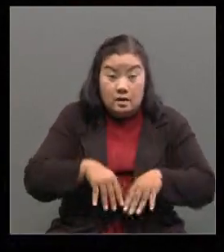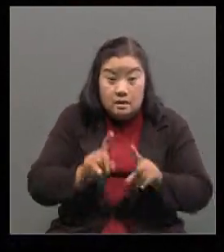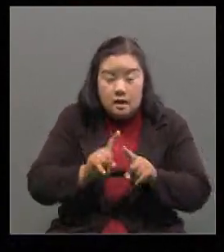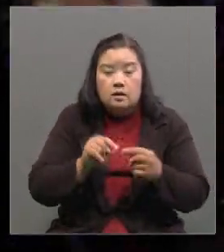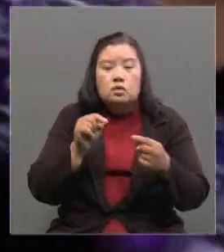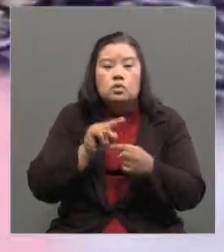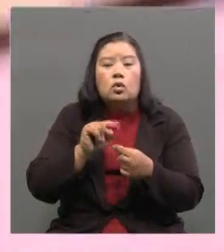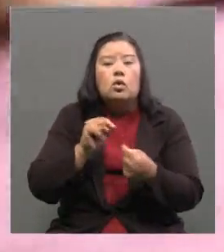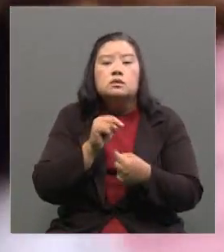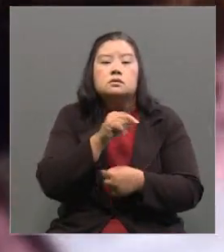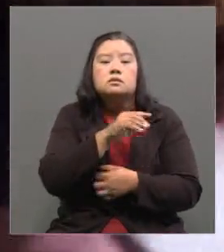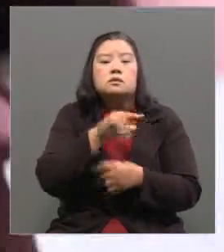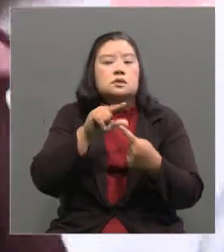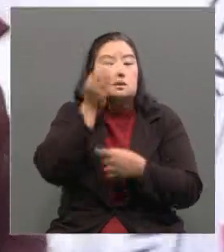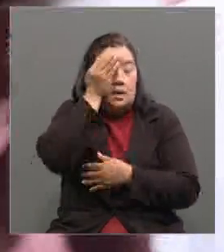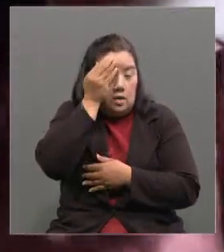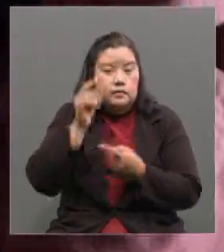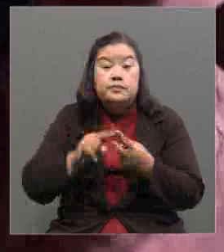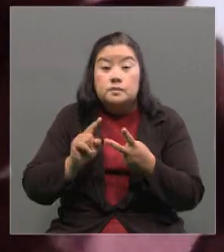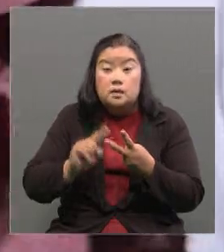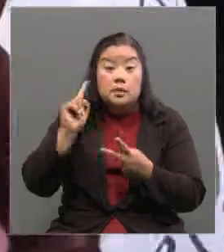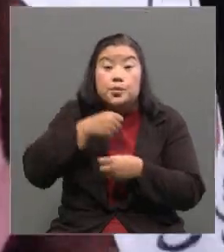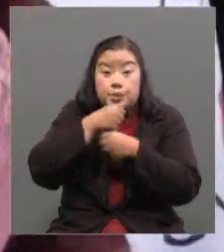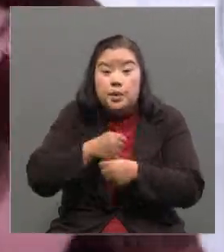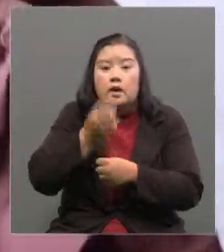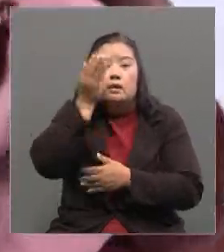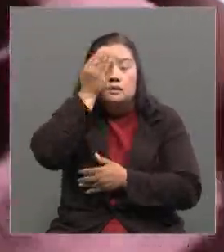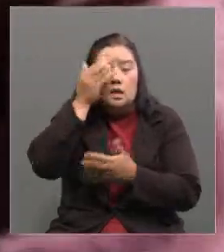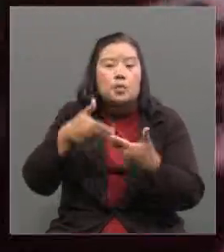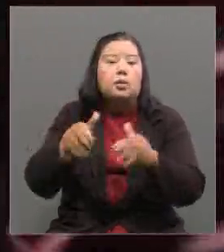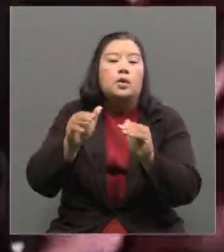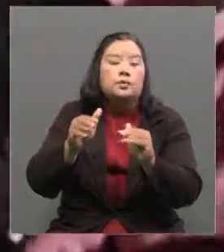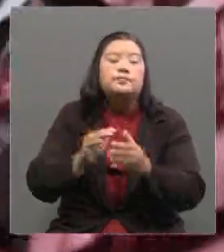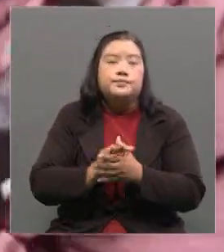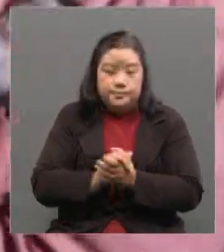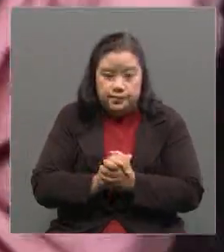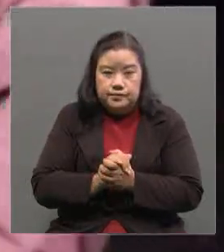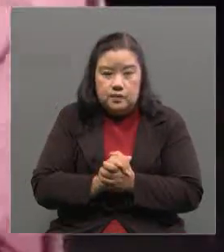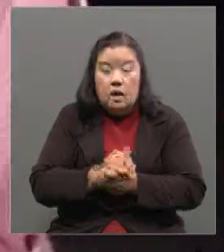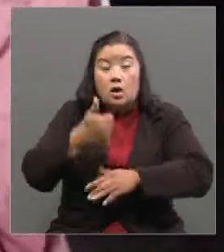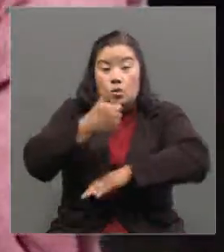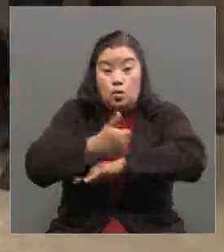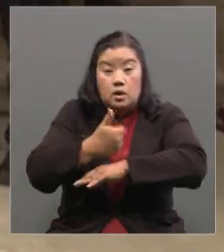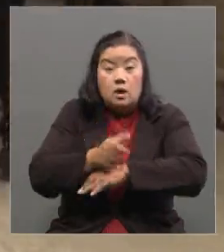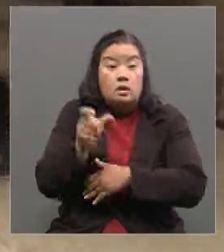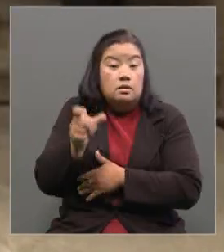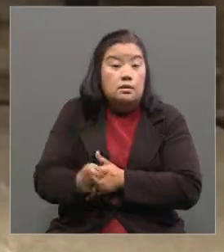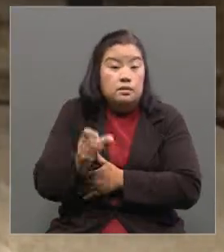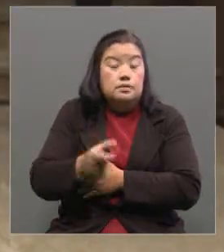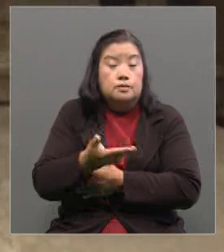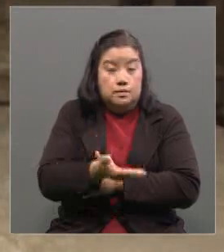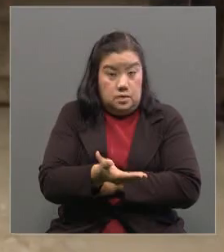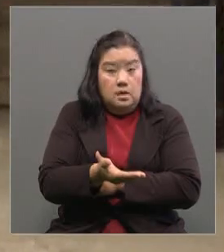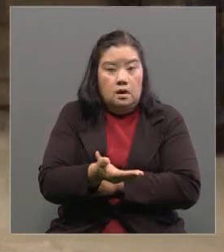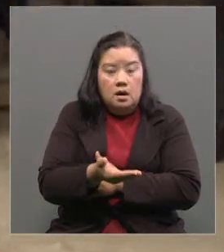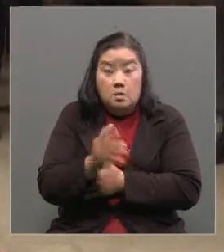อิสราเอลส่วน 2รายเมื่อวานนี้เป็นหญิงชราชาวอิสราเอลนั่นเองครับส่วนประธานาธิปดีเอมานูเอลมาครงแห่งฝรั่งเศสที่